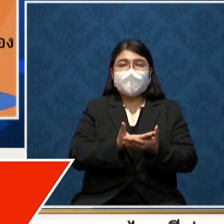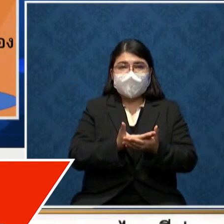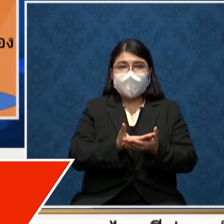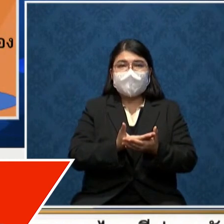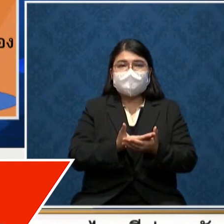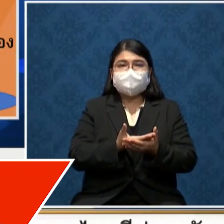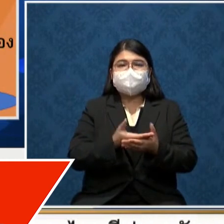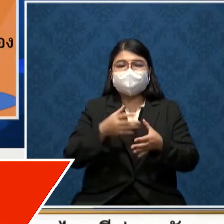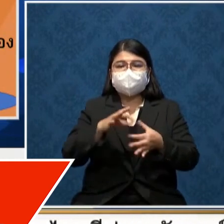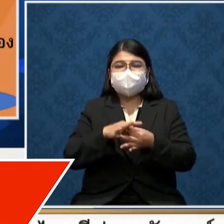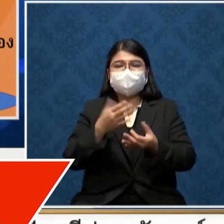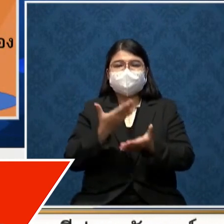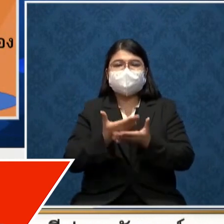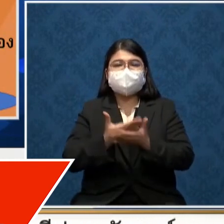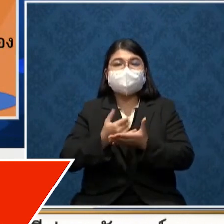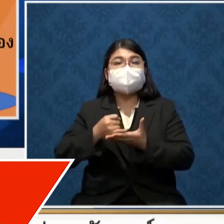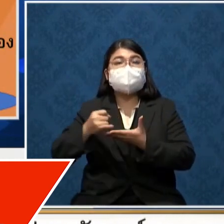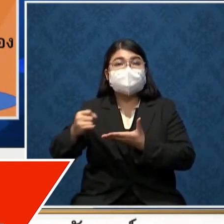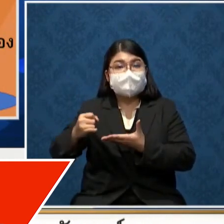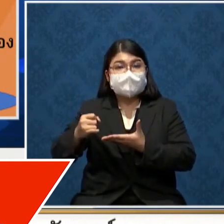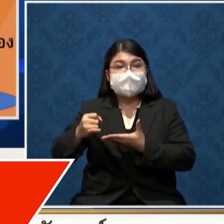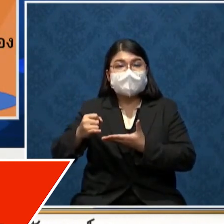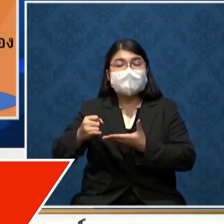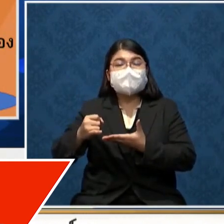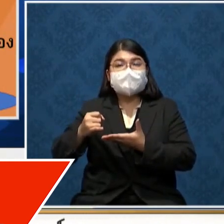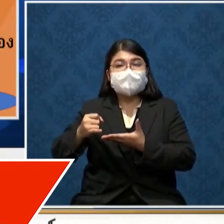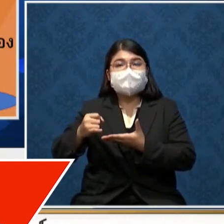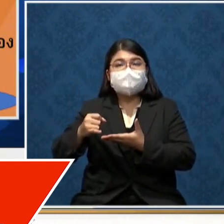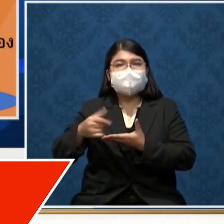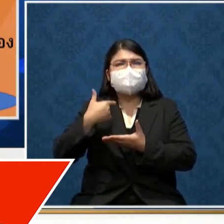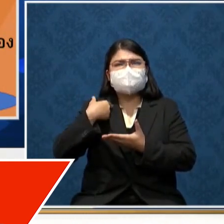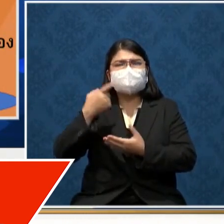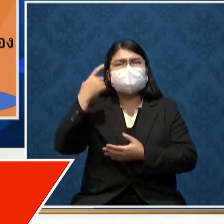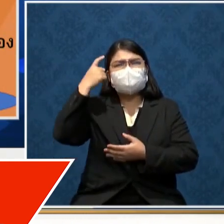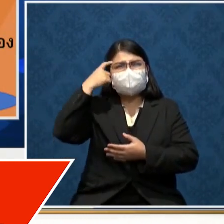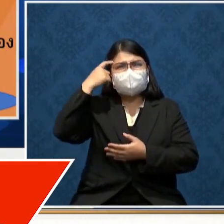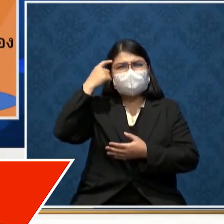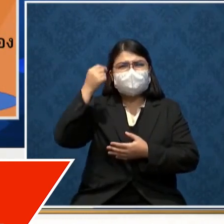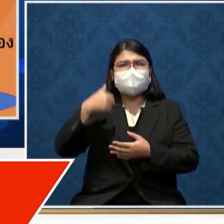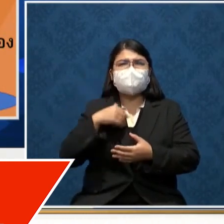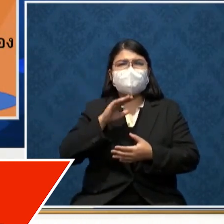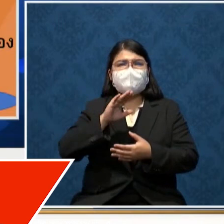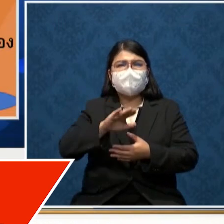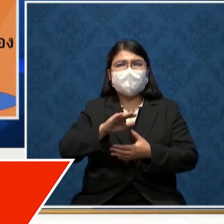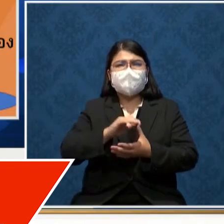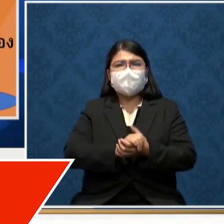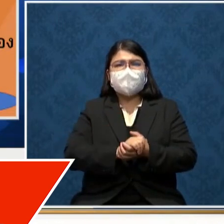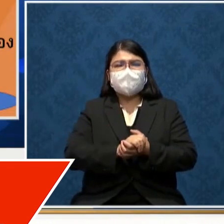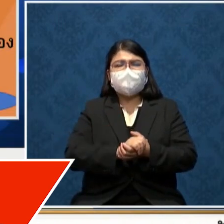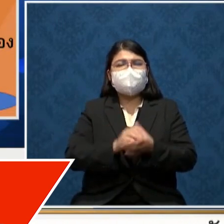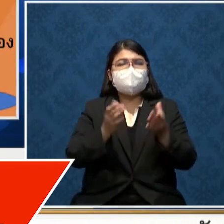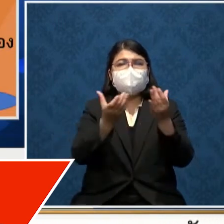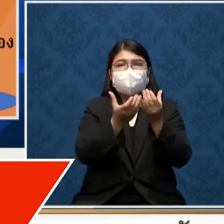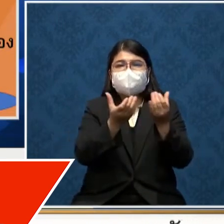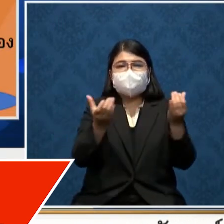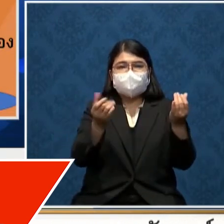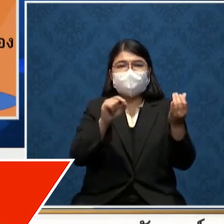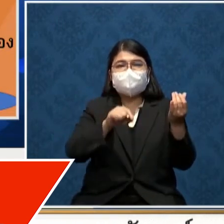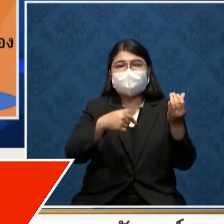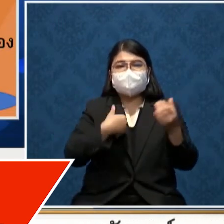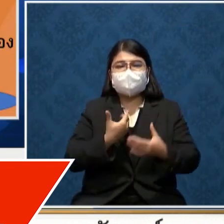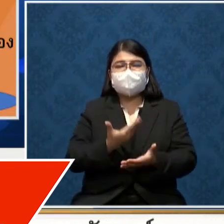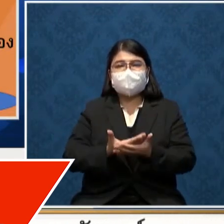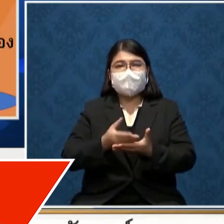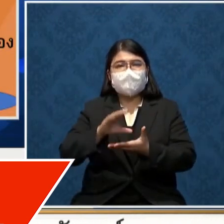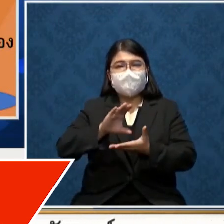และการจ่ายเงินรวมทั้งเสนอความคิดเห็นของหน่วยรับงบประมาณตามรัฐธรรมนูญในงบประมาณร